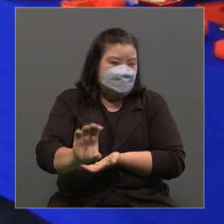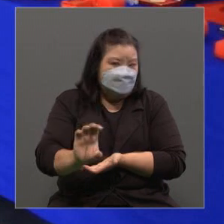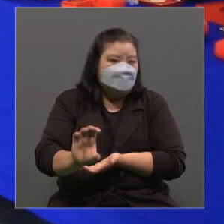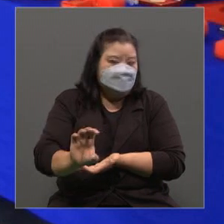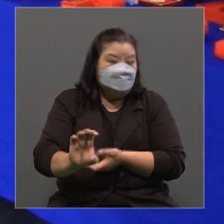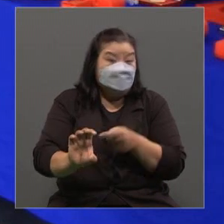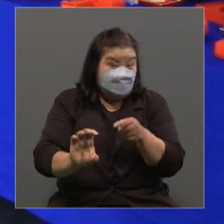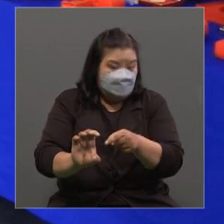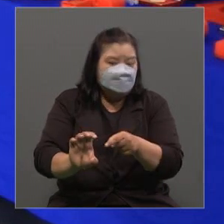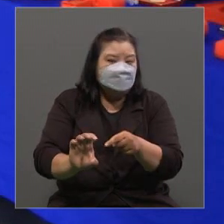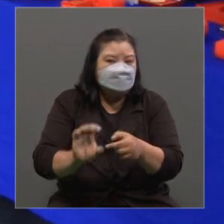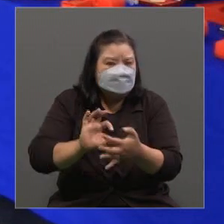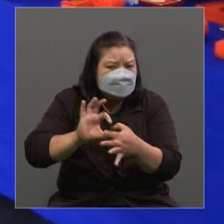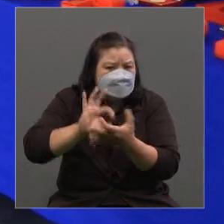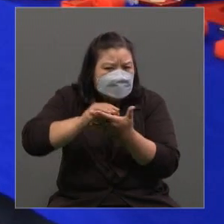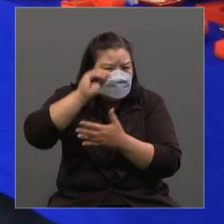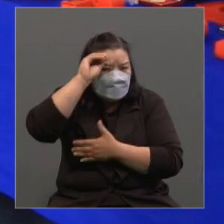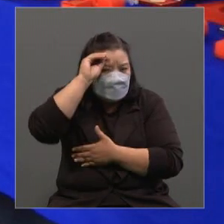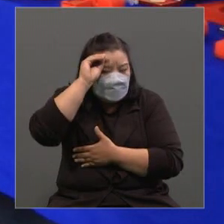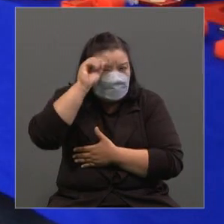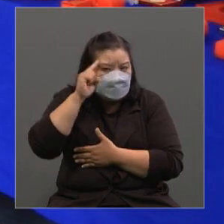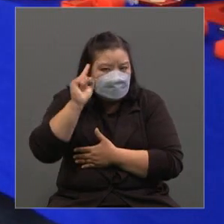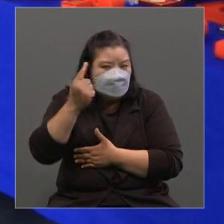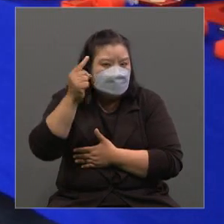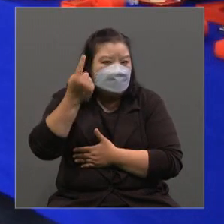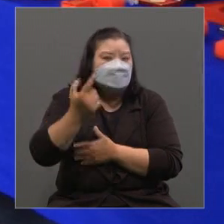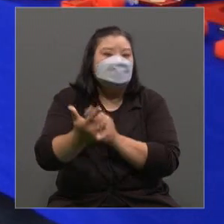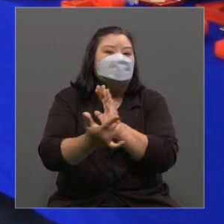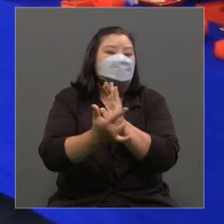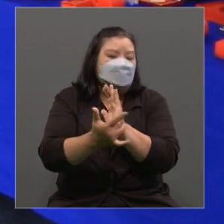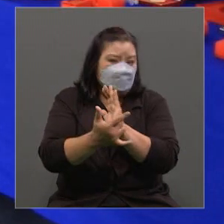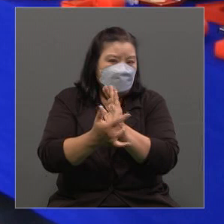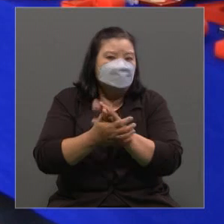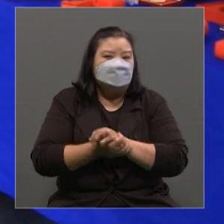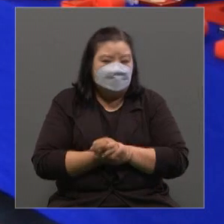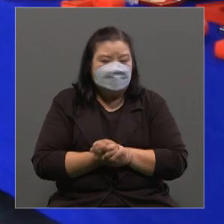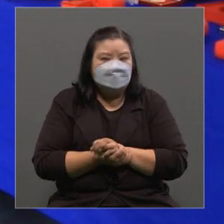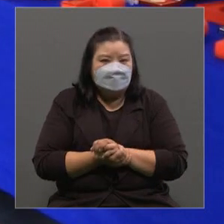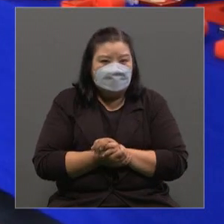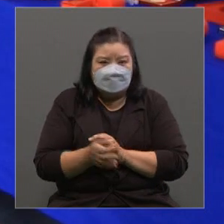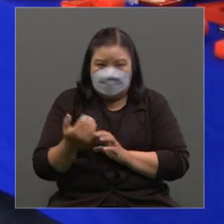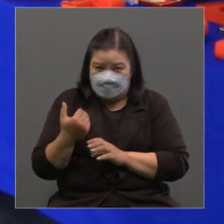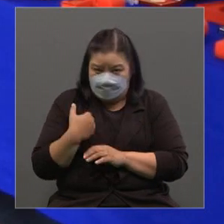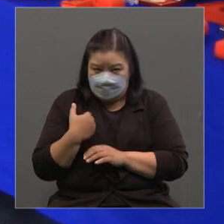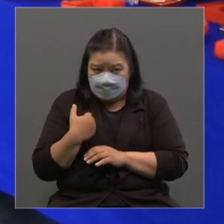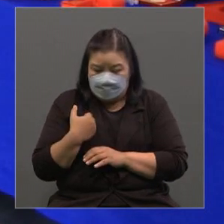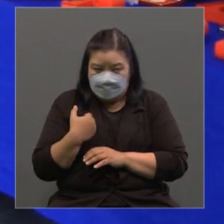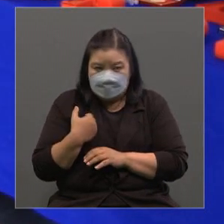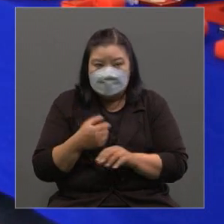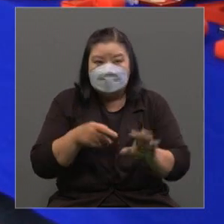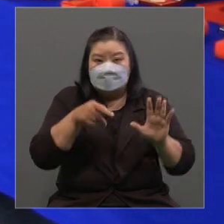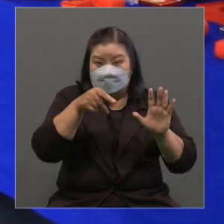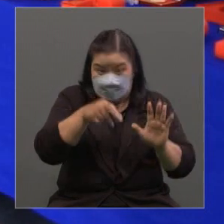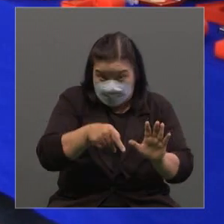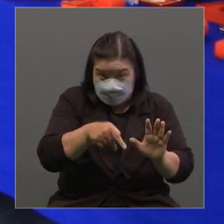ครับที่สนับสนุนในการสร้างสรรค์ชิ้นงานก็ชิ้นละ 5,000 ถึง 10,000 บาทนะ